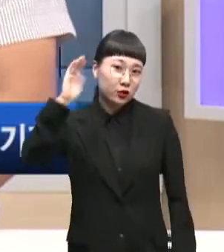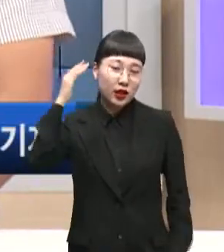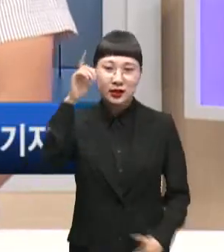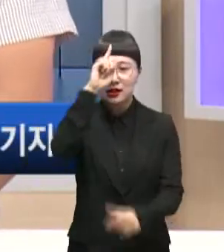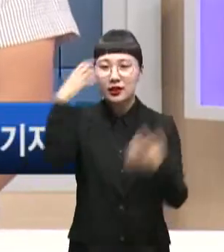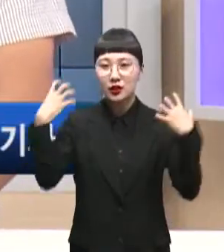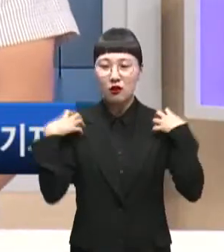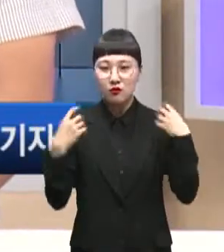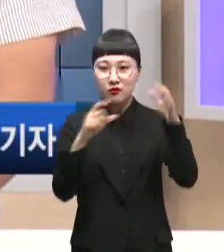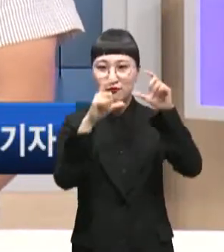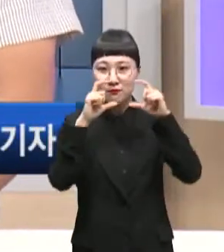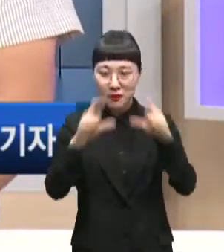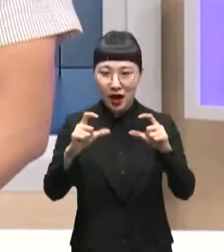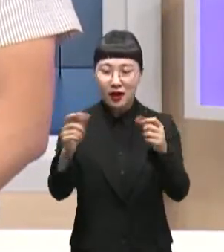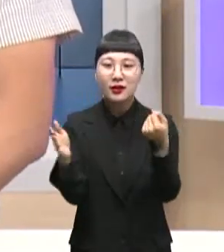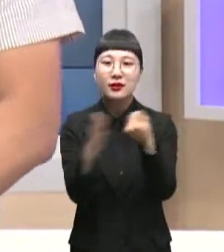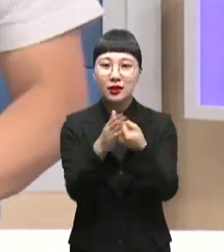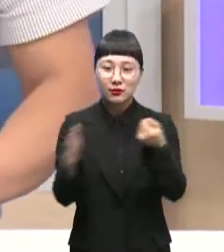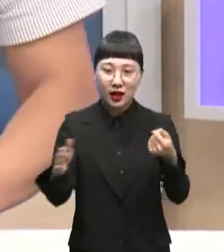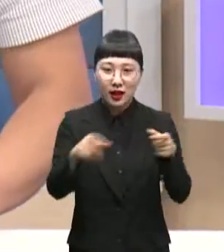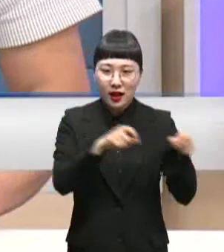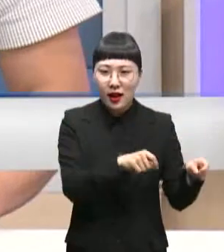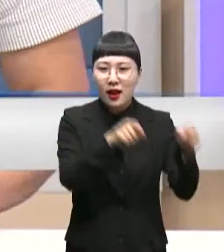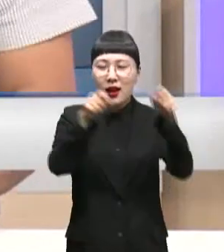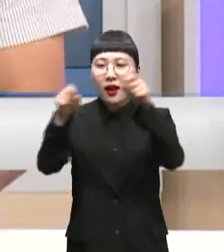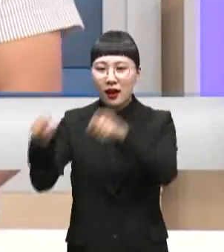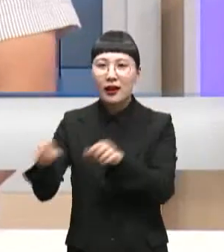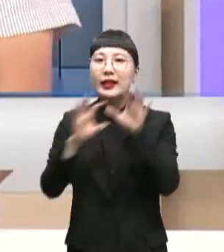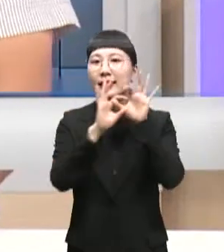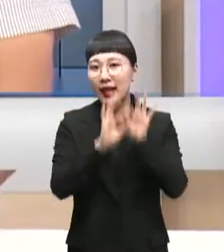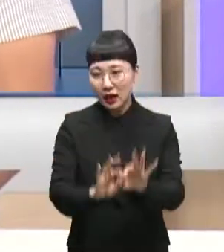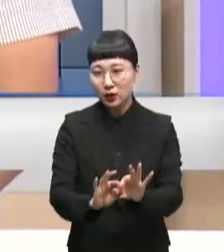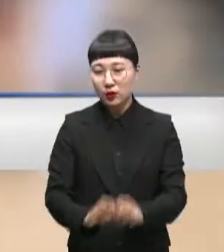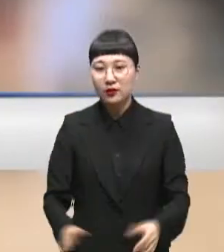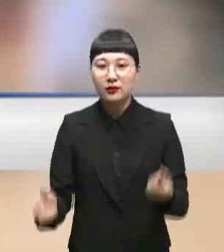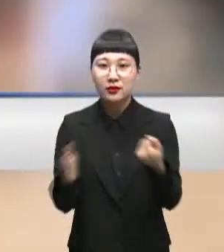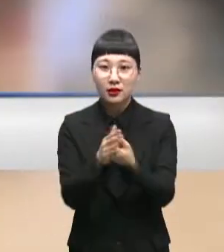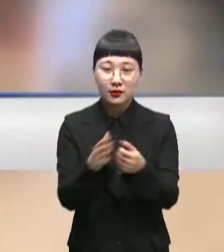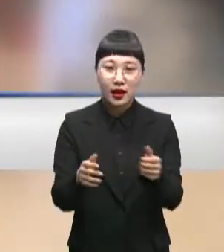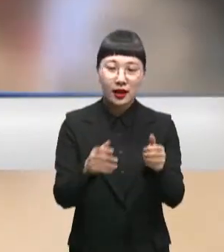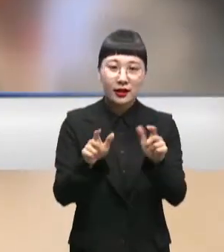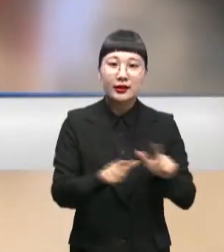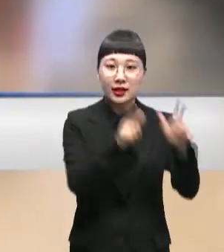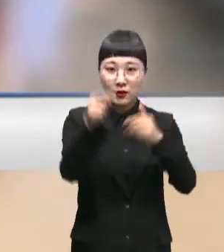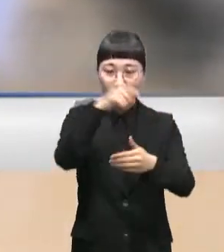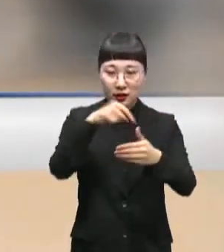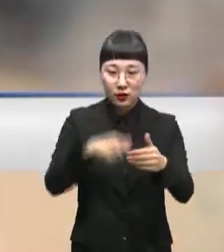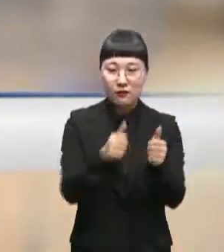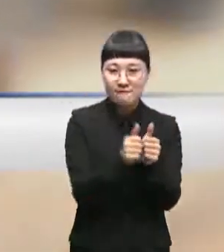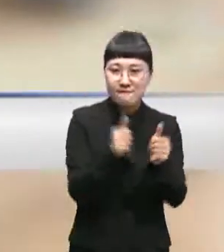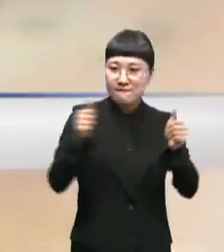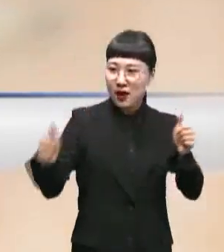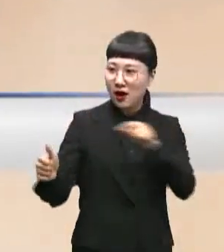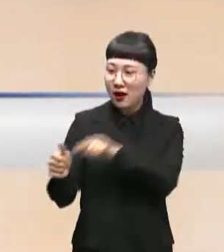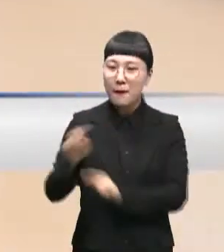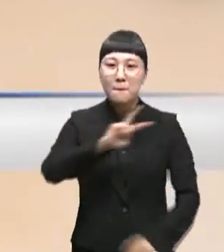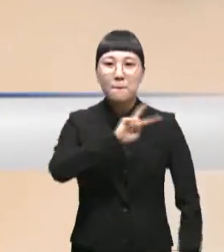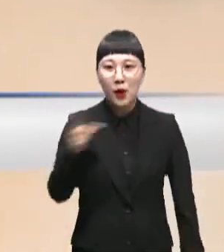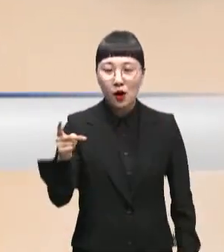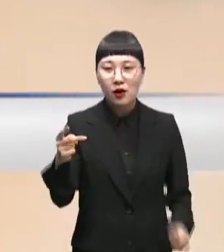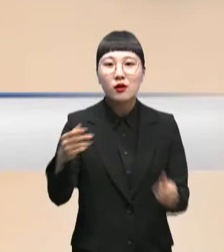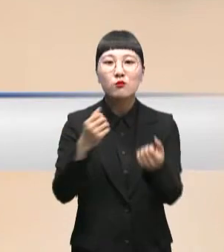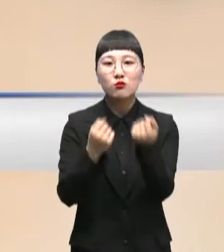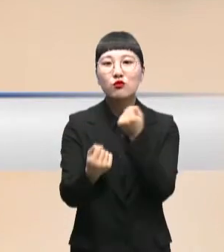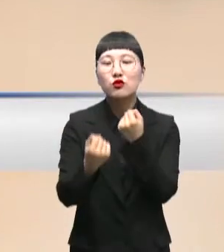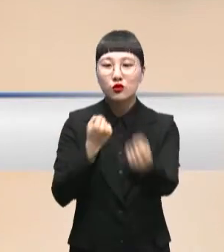체육시설 휴가 니 무기한 연장 됐습니다 이번 조치는 그동안 생활 속 그리도 기 전원으로 재경 안 됐든 신뢰 00 체어 시설까지